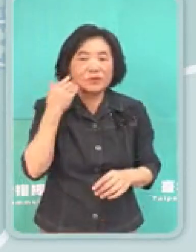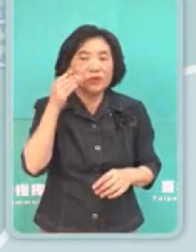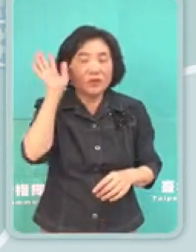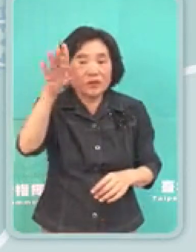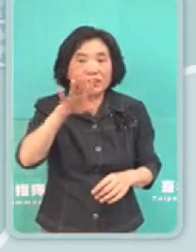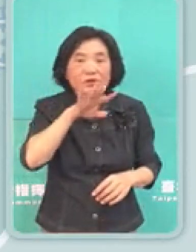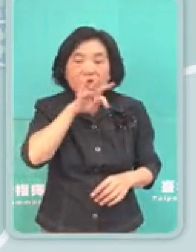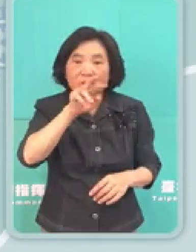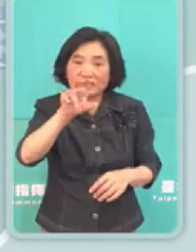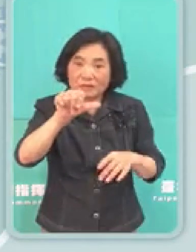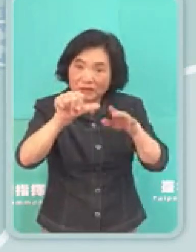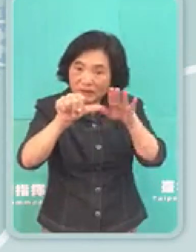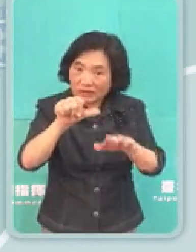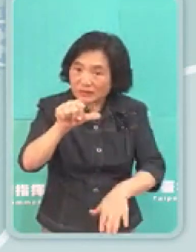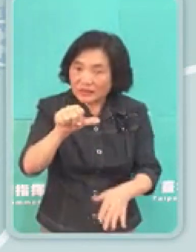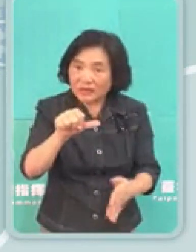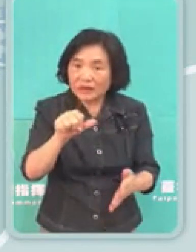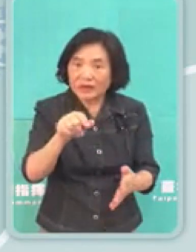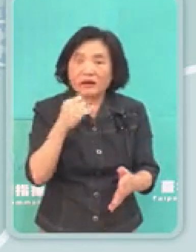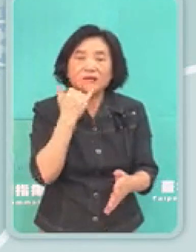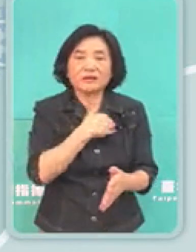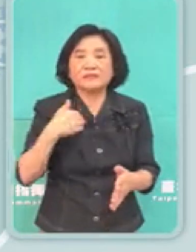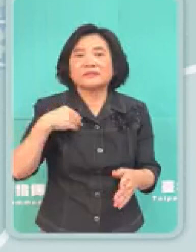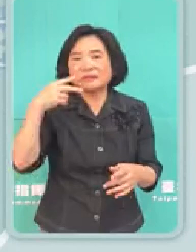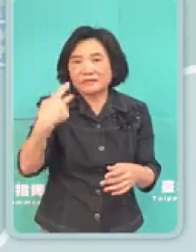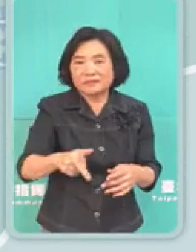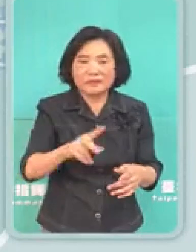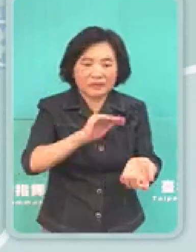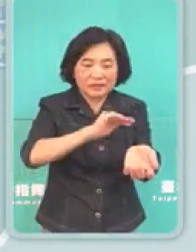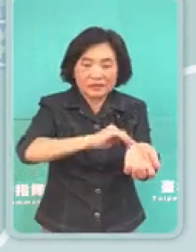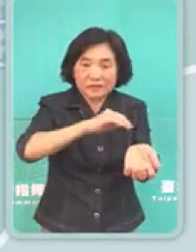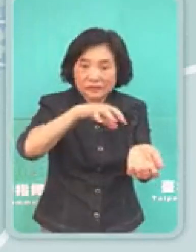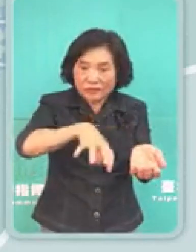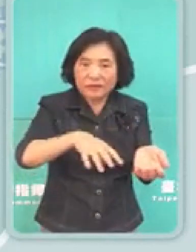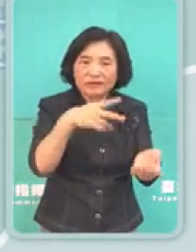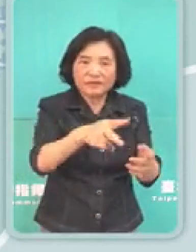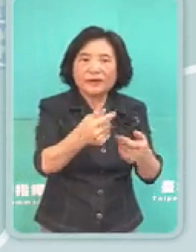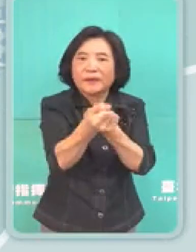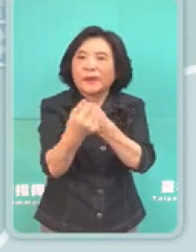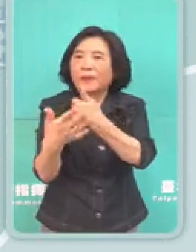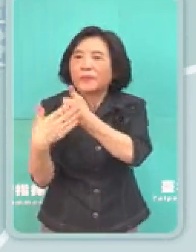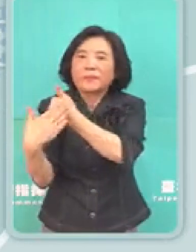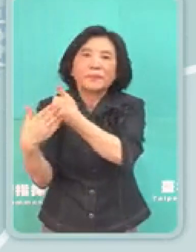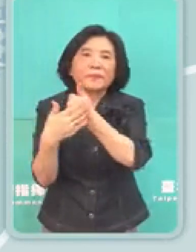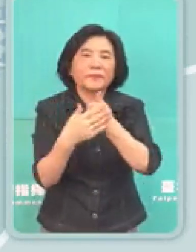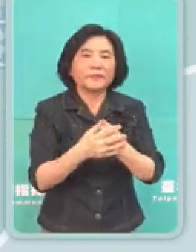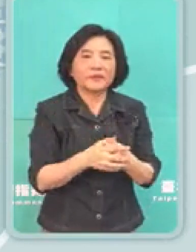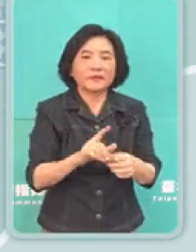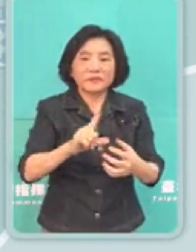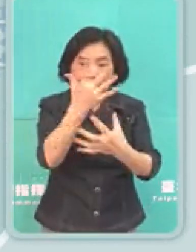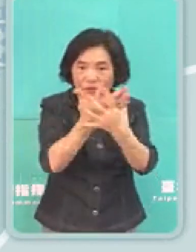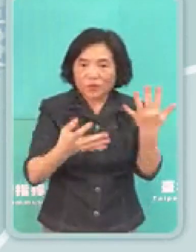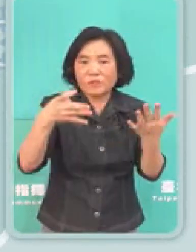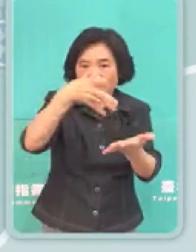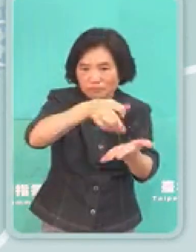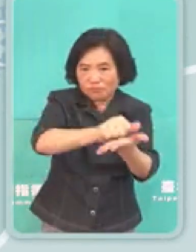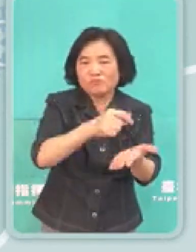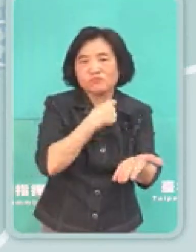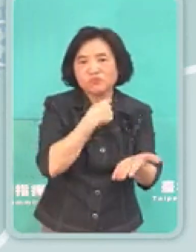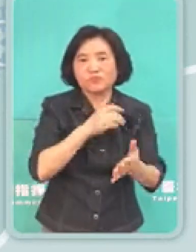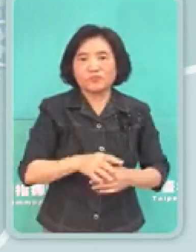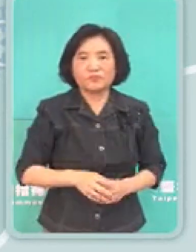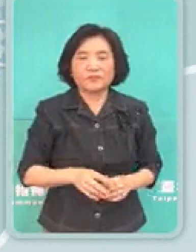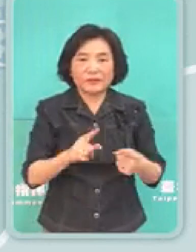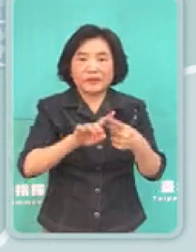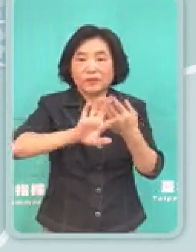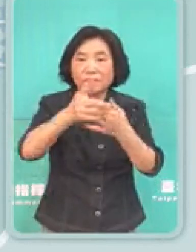降，有更多人，我们就可以找更多的医院来参加这个专门。所以只要上网登记，最重要的是要有那个一